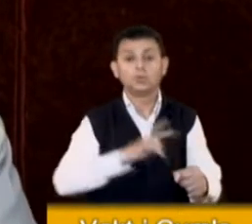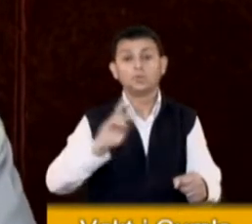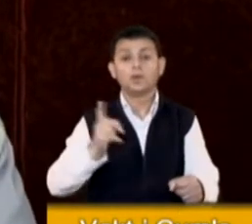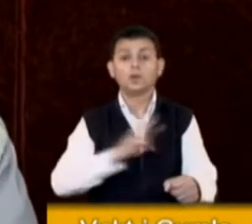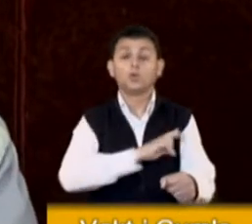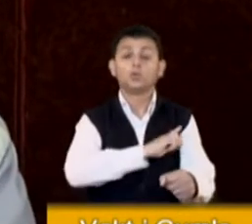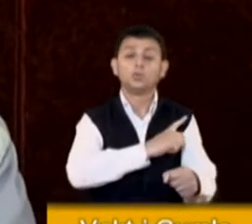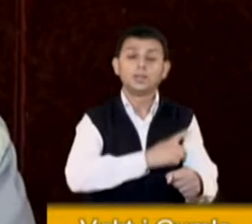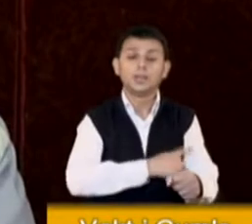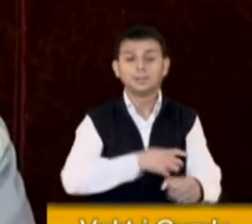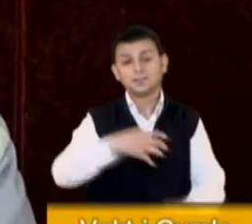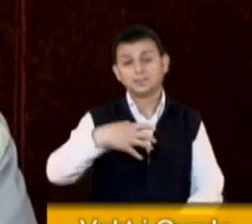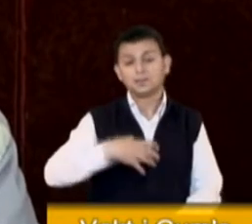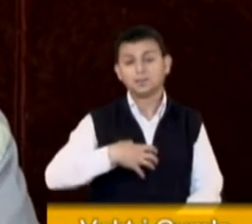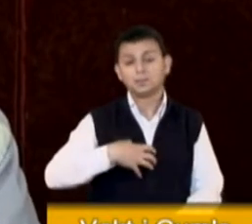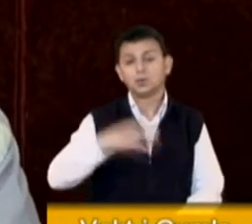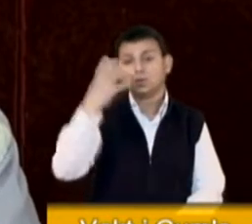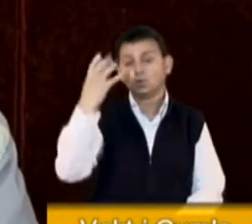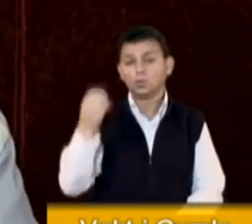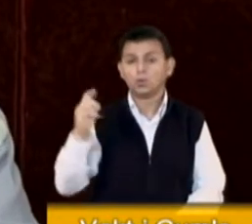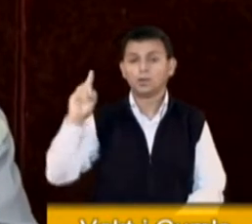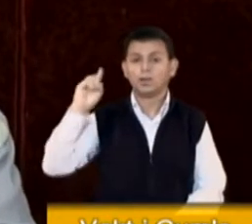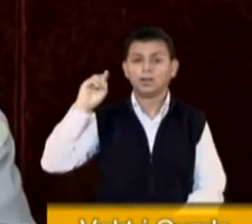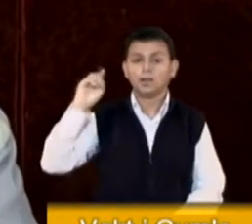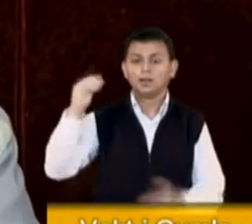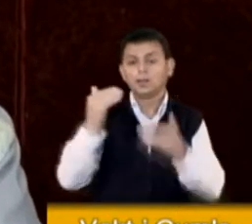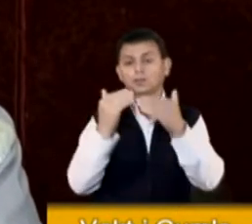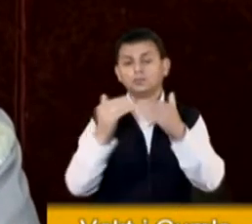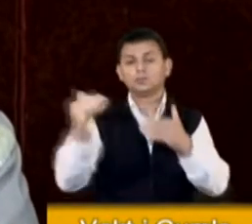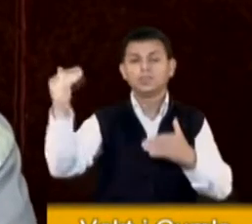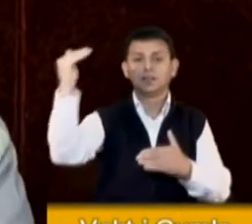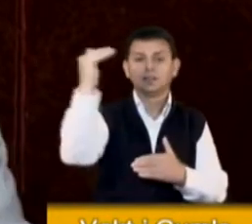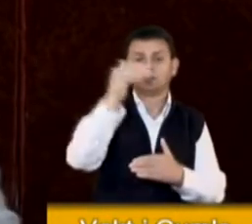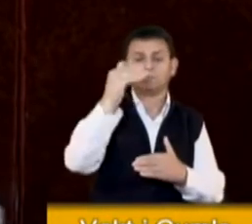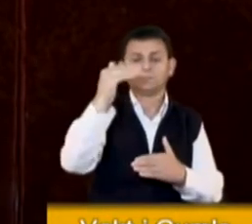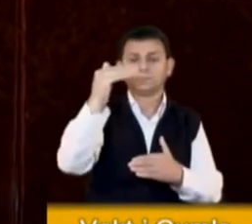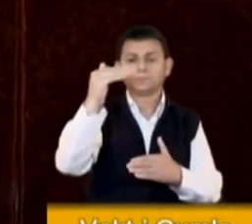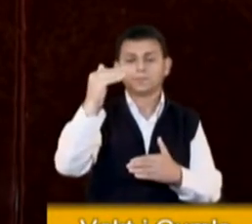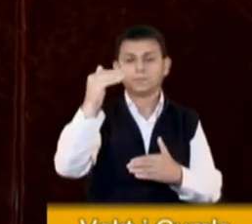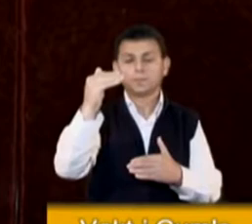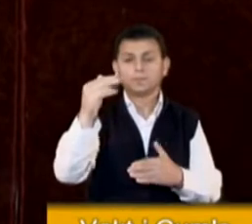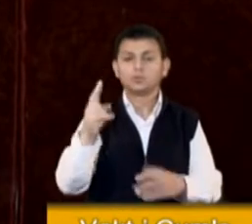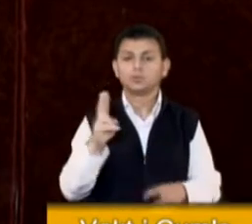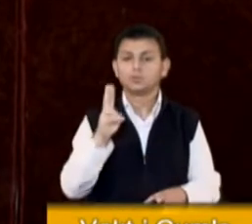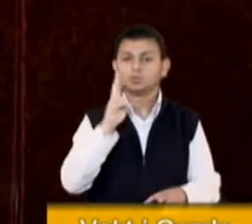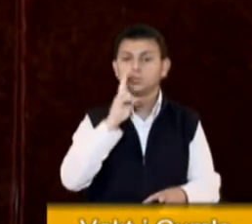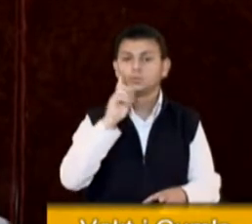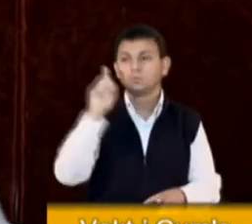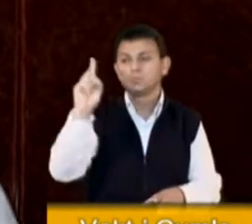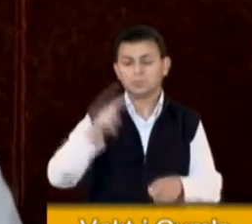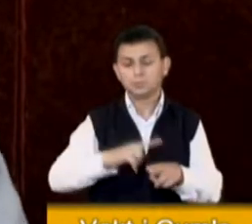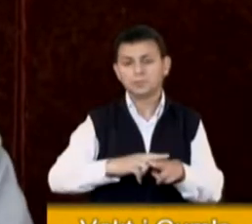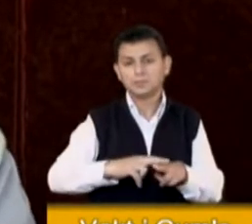ve kudretinin sahibi olan Allah Celle Celaluh'tür. Muhterem müminler, son bir